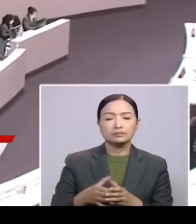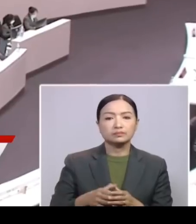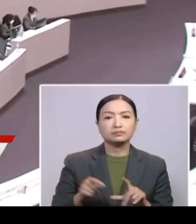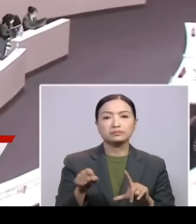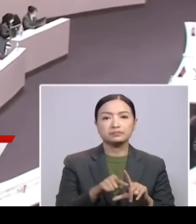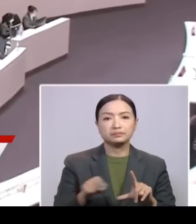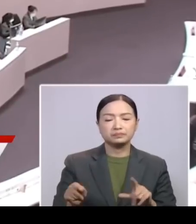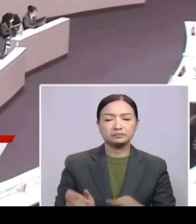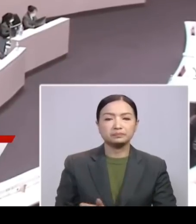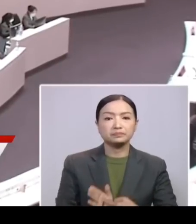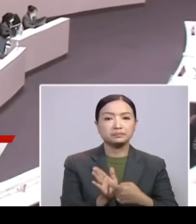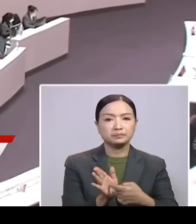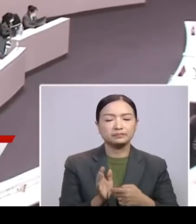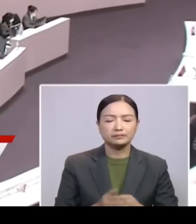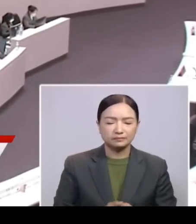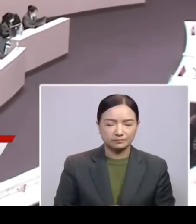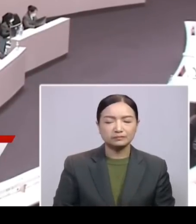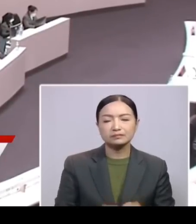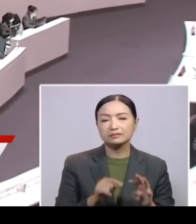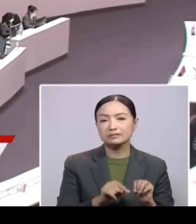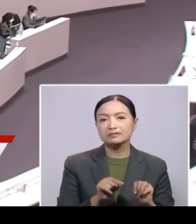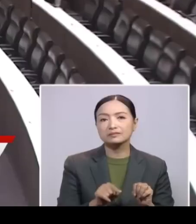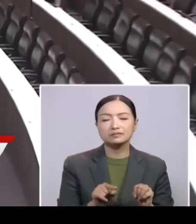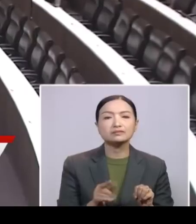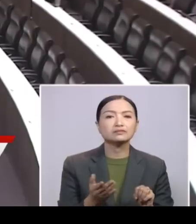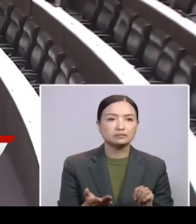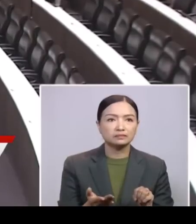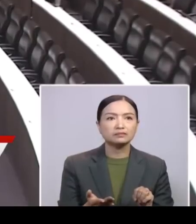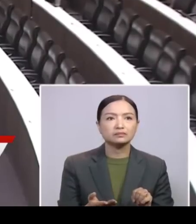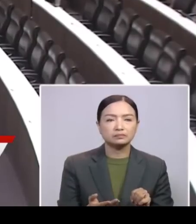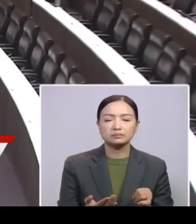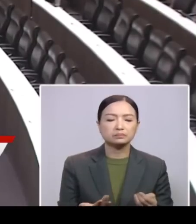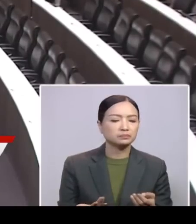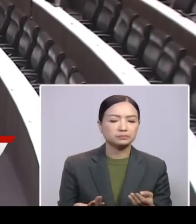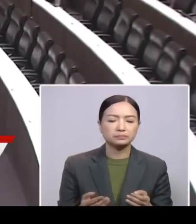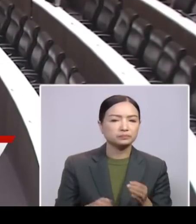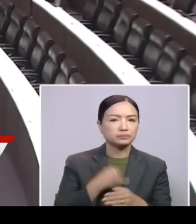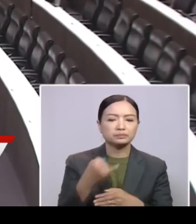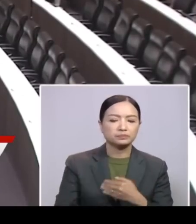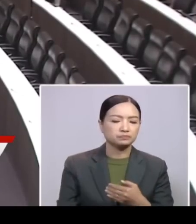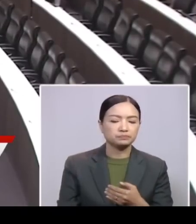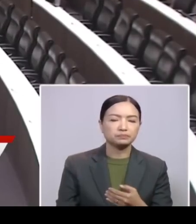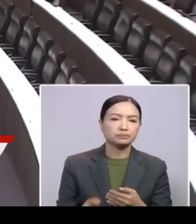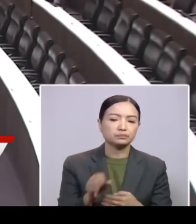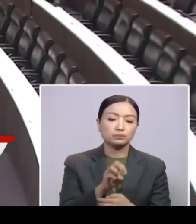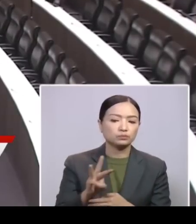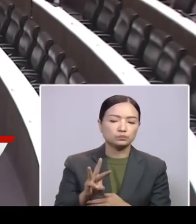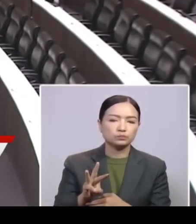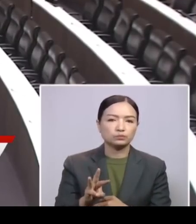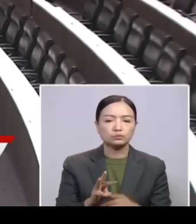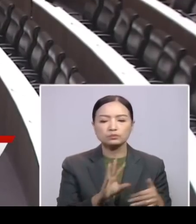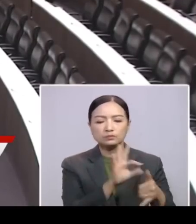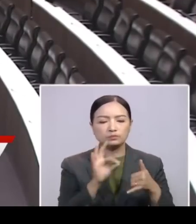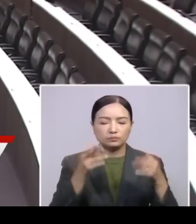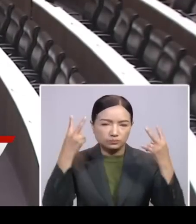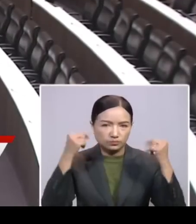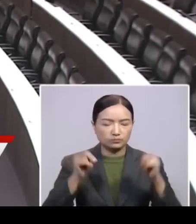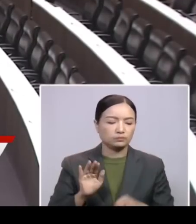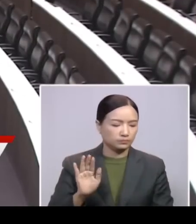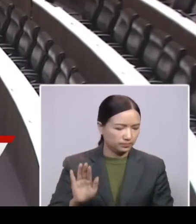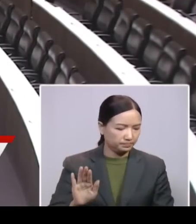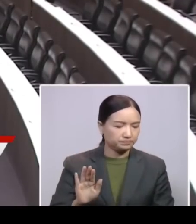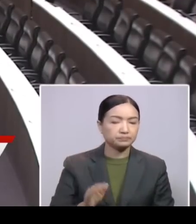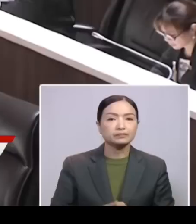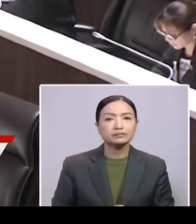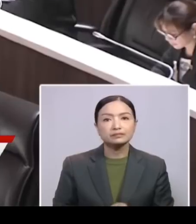เป็นผู้เสนอนะคะซึ่งมาตรานี้นั้นก็เป็นการเสนอให้ปิดสวิตช์ส.ว.ค่ะไม่ให้มีส่วนในการเลือกนายกรัฐมนตรีนั่นเองค่ะ